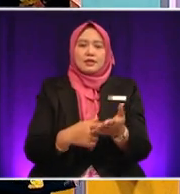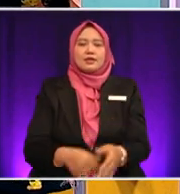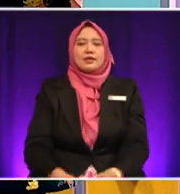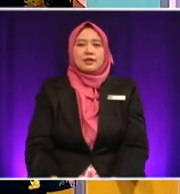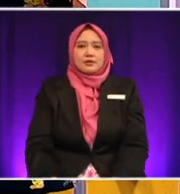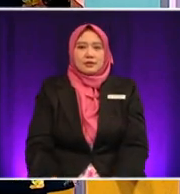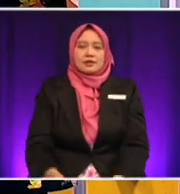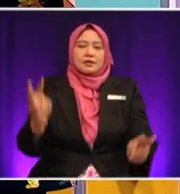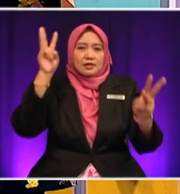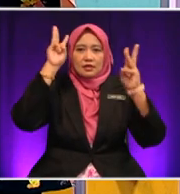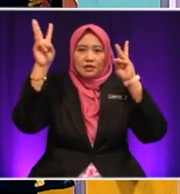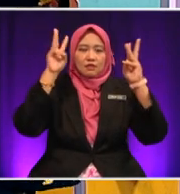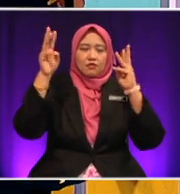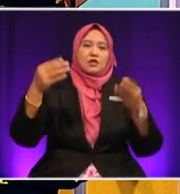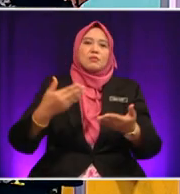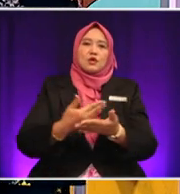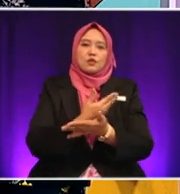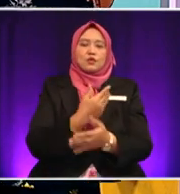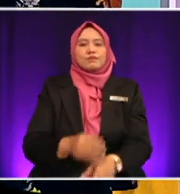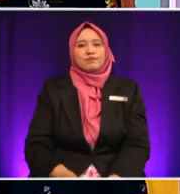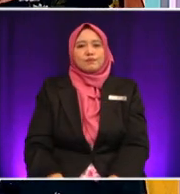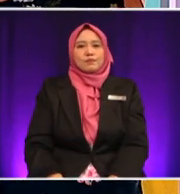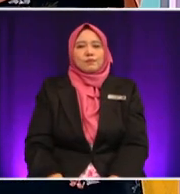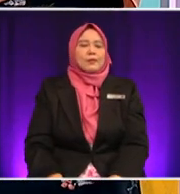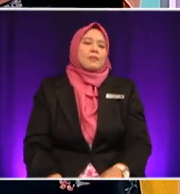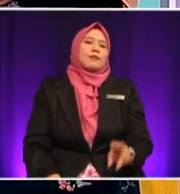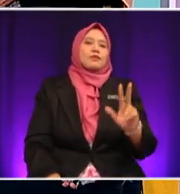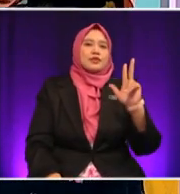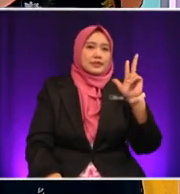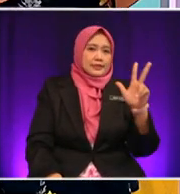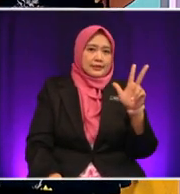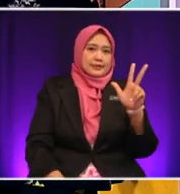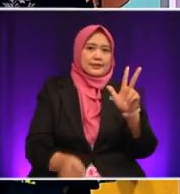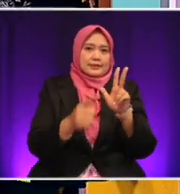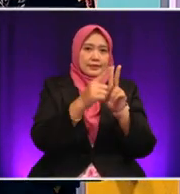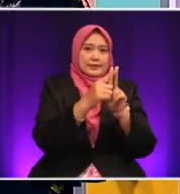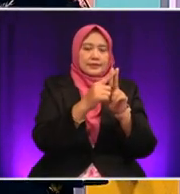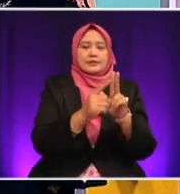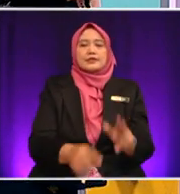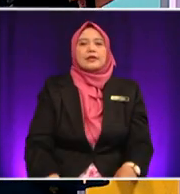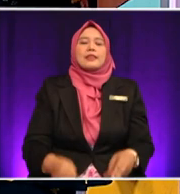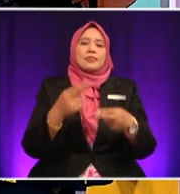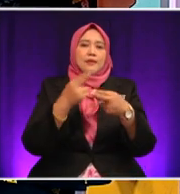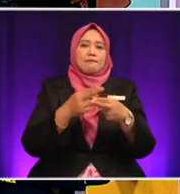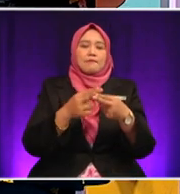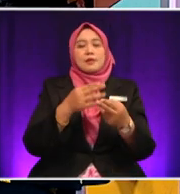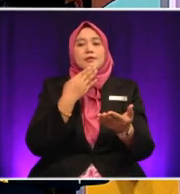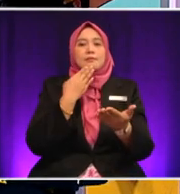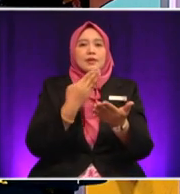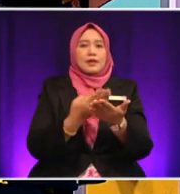naik nama baik negatif terjebak nama baik negara Firdaus Kenapa agak-agak nama baik negara